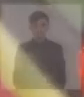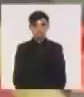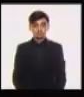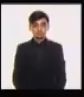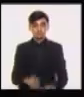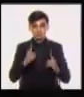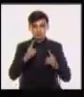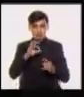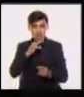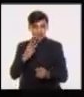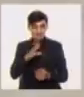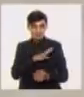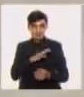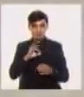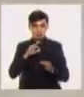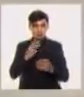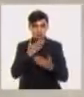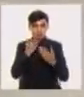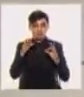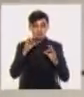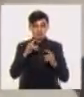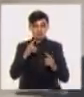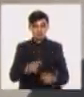Почему скорая помощь не скорая?